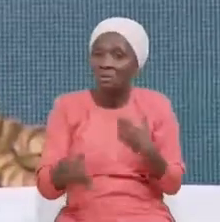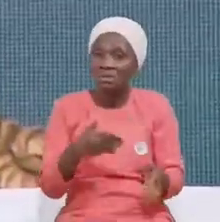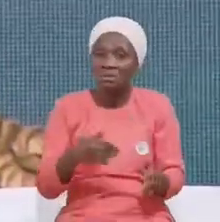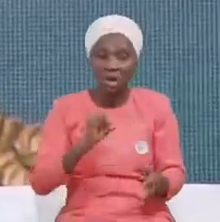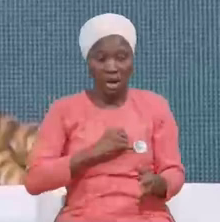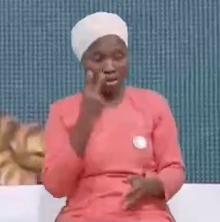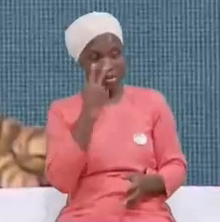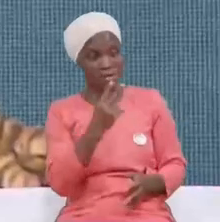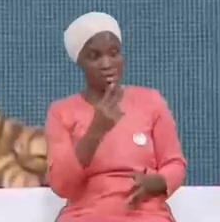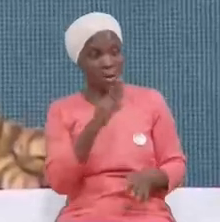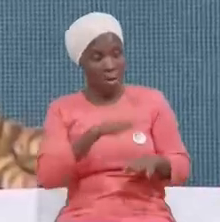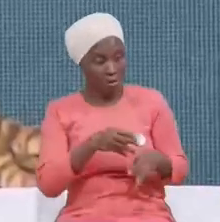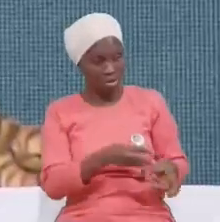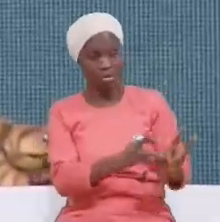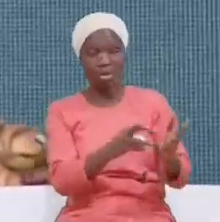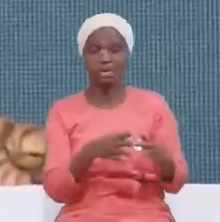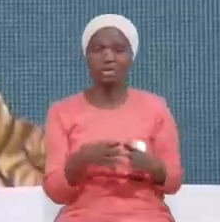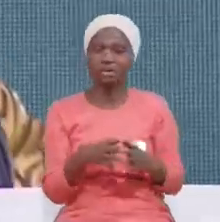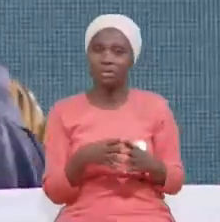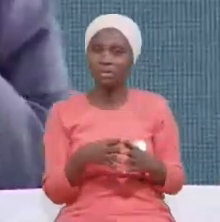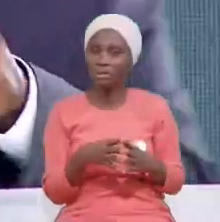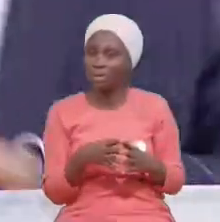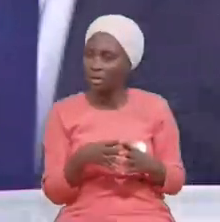ce que je vois en cours de route,